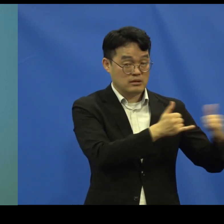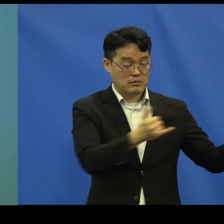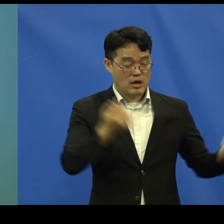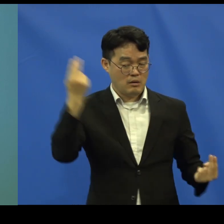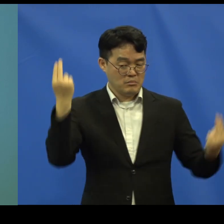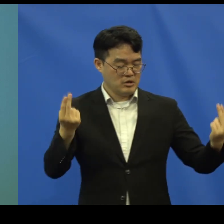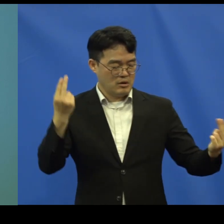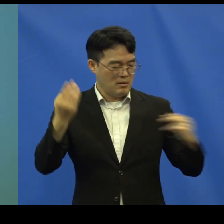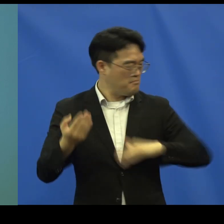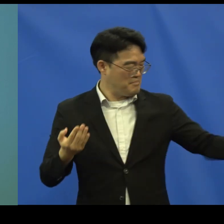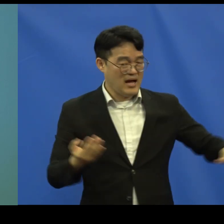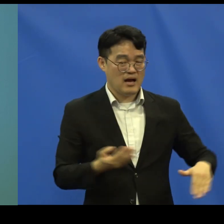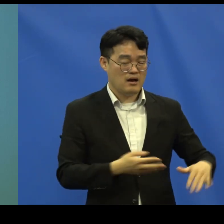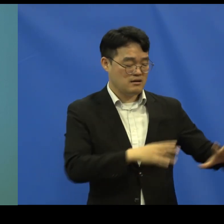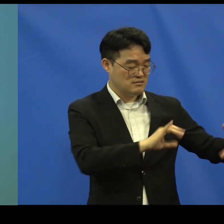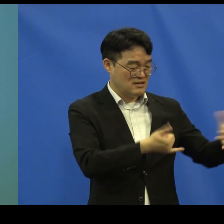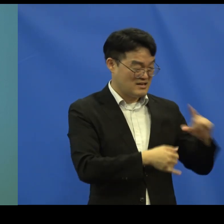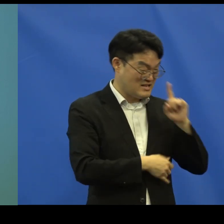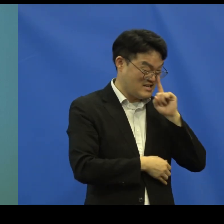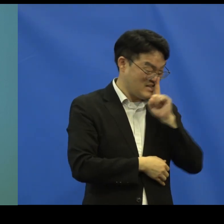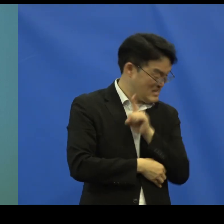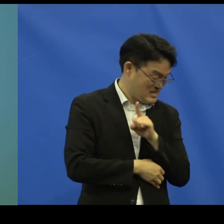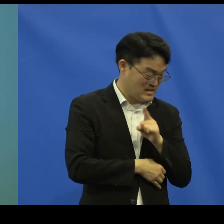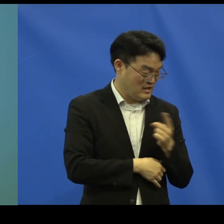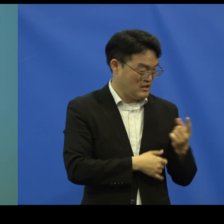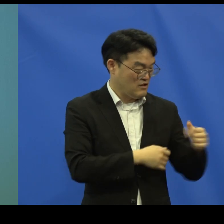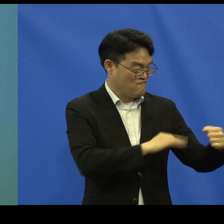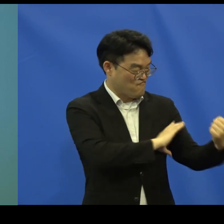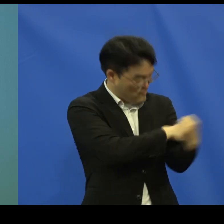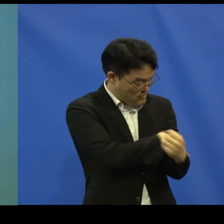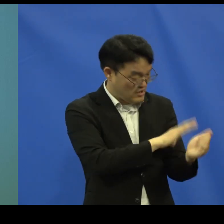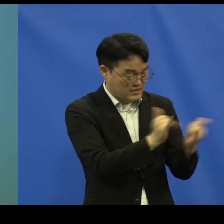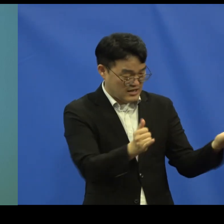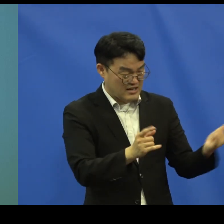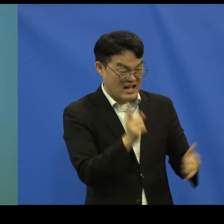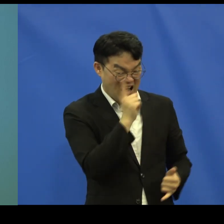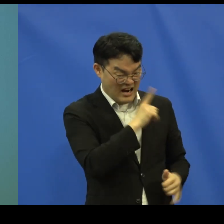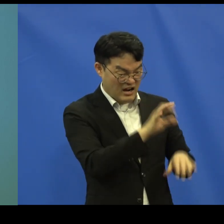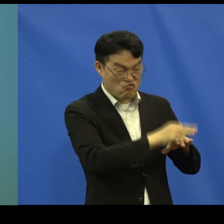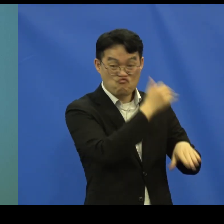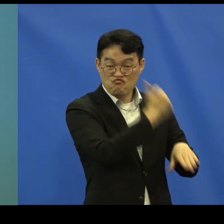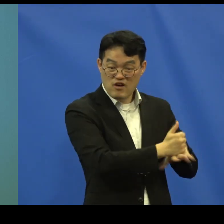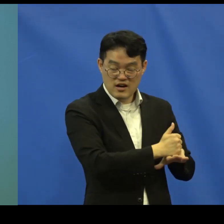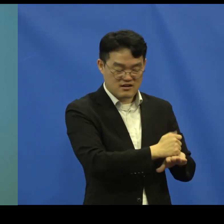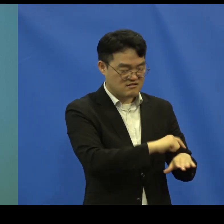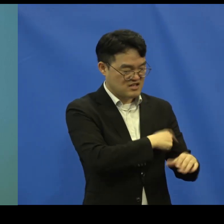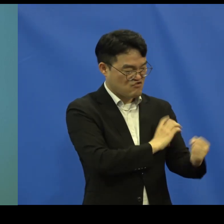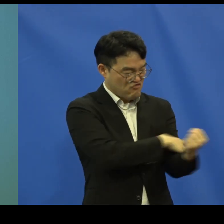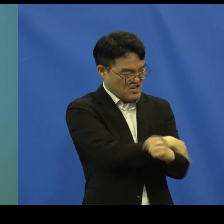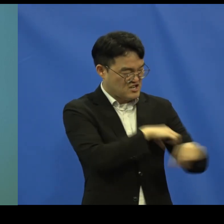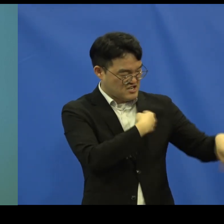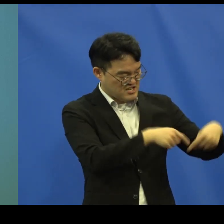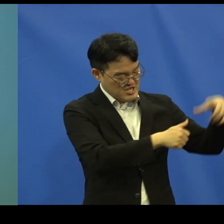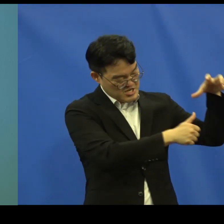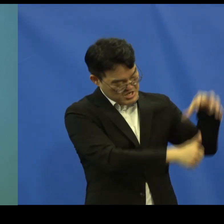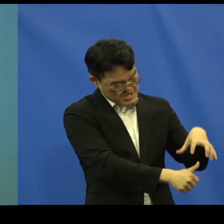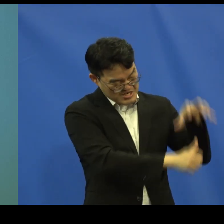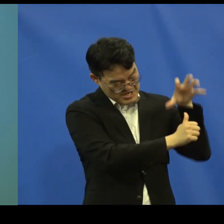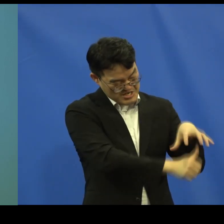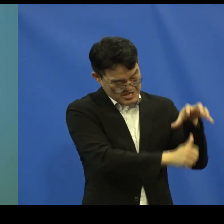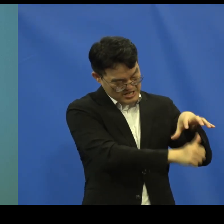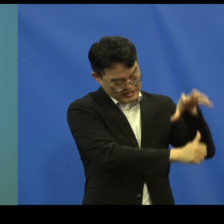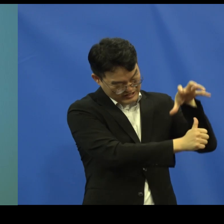세상의 권력이 악의 수단을 통해서 또 자기의 목적을 이루고 권력을 행사하고, 당시 로마